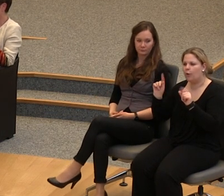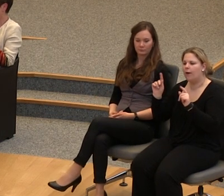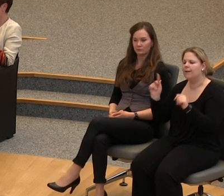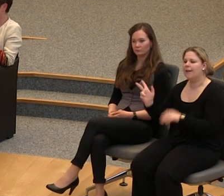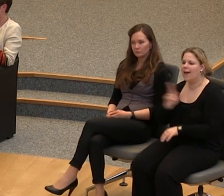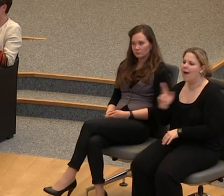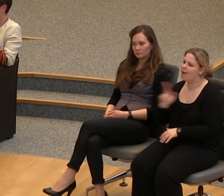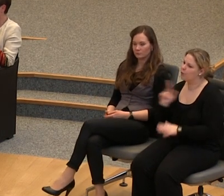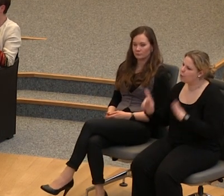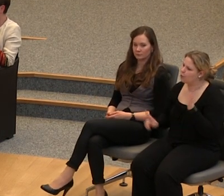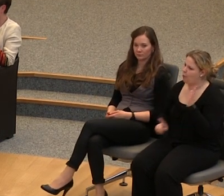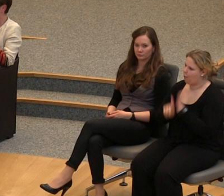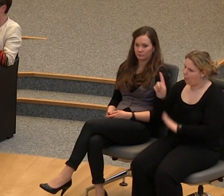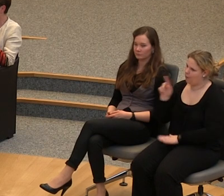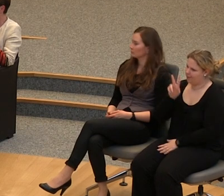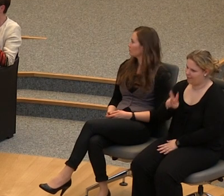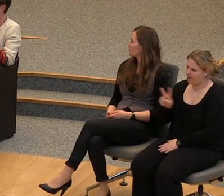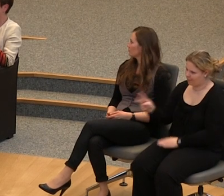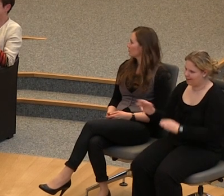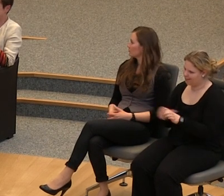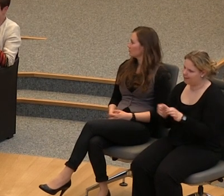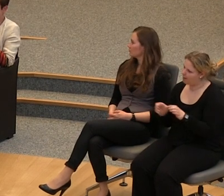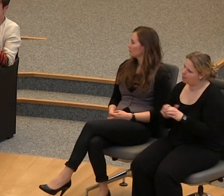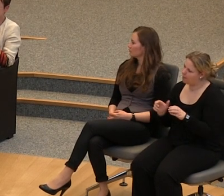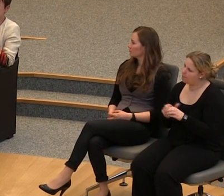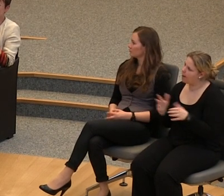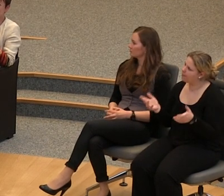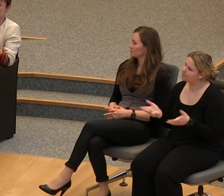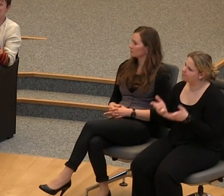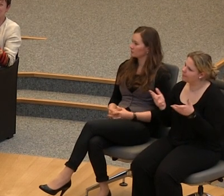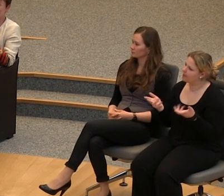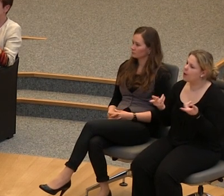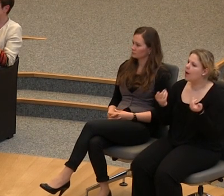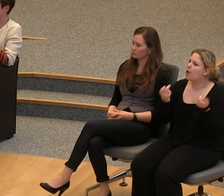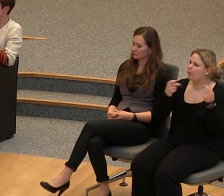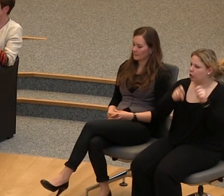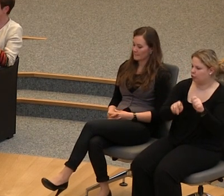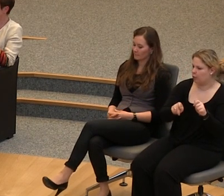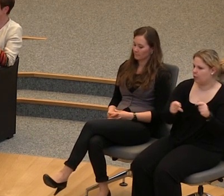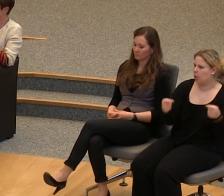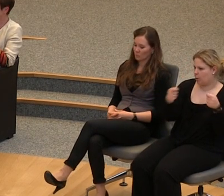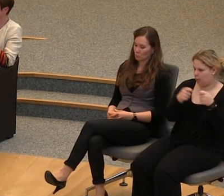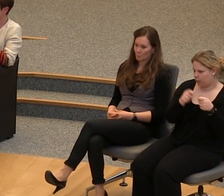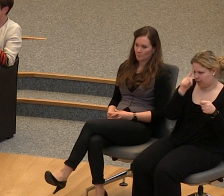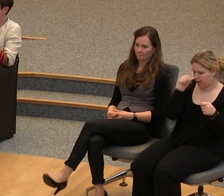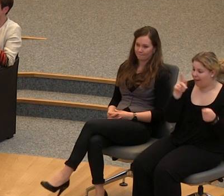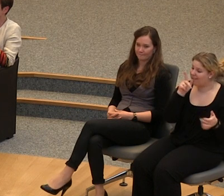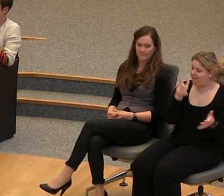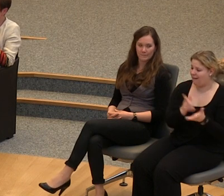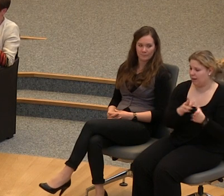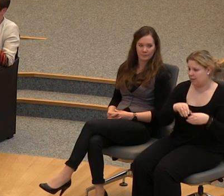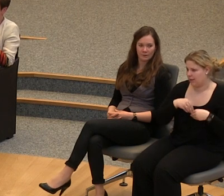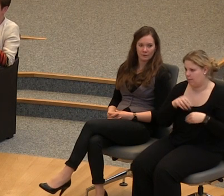daran, dass am 22. September man diesen Beschluss des Bundesrates auch ernst nimmt